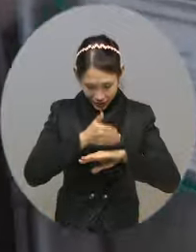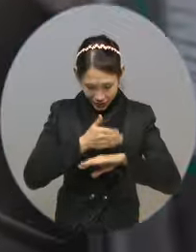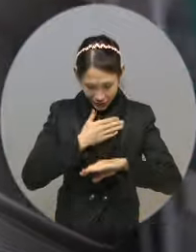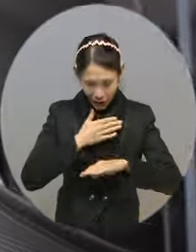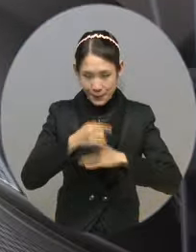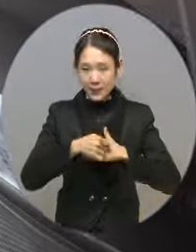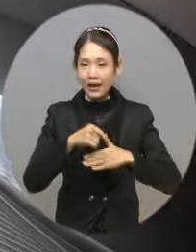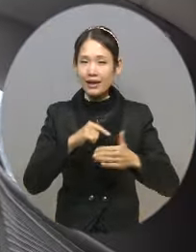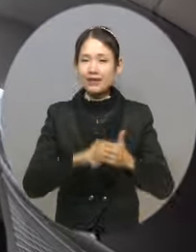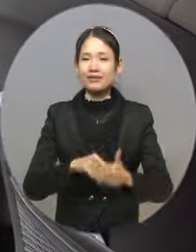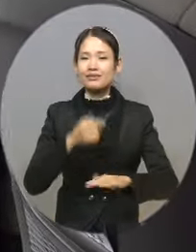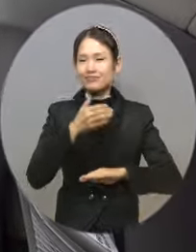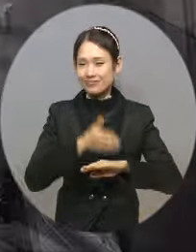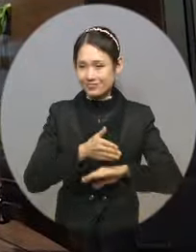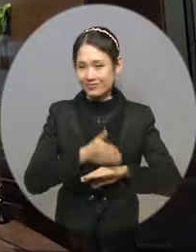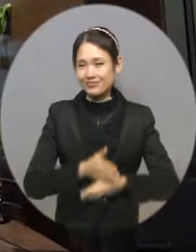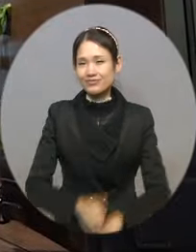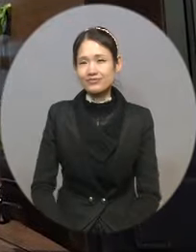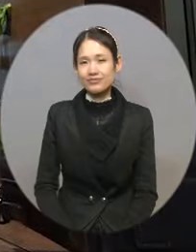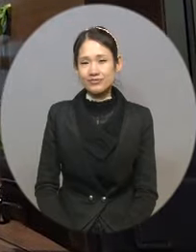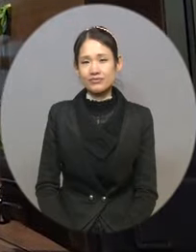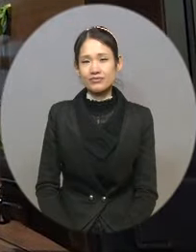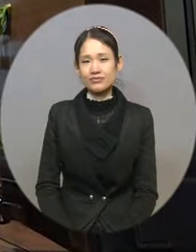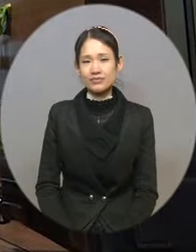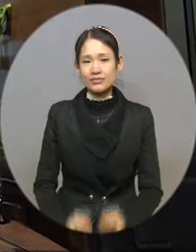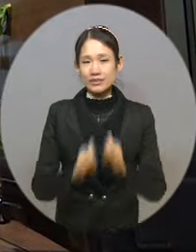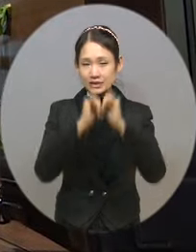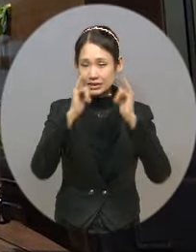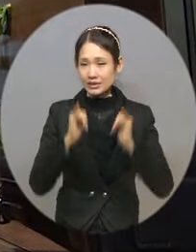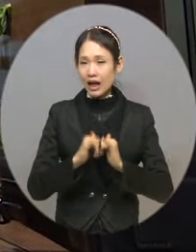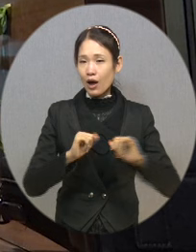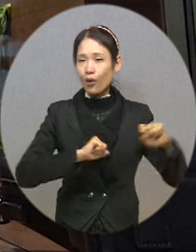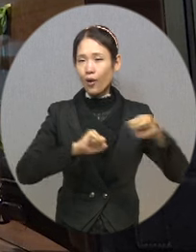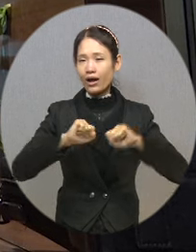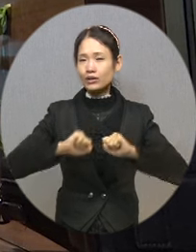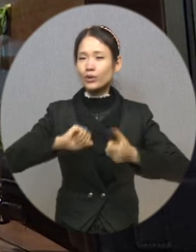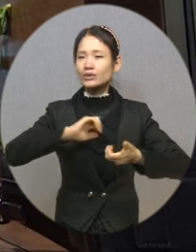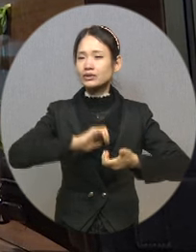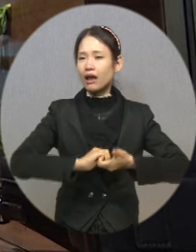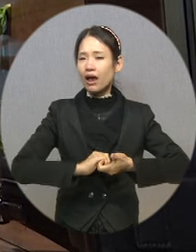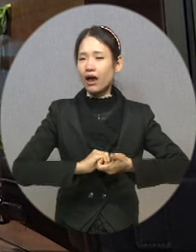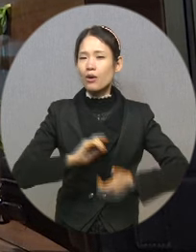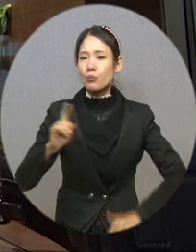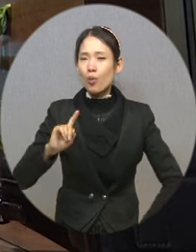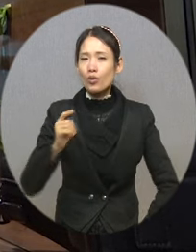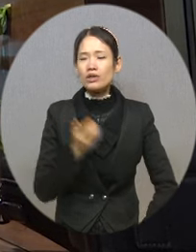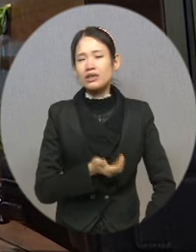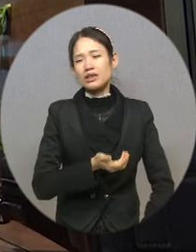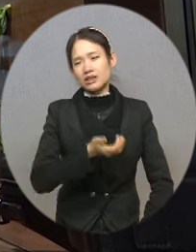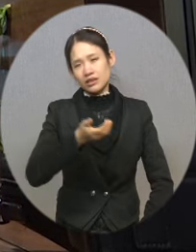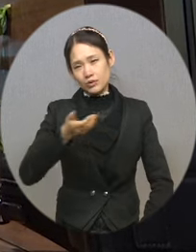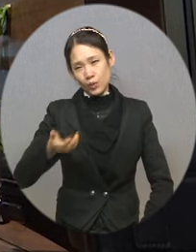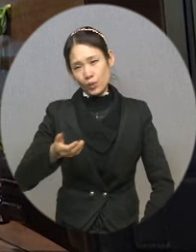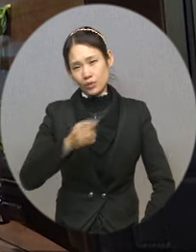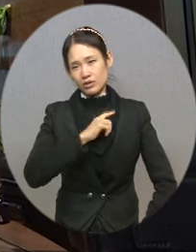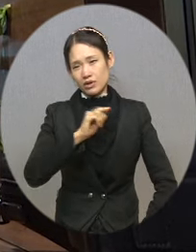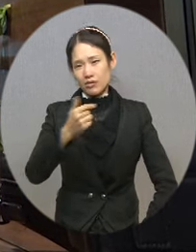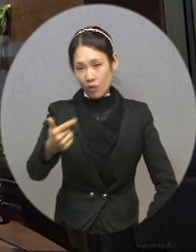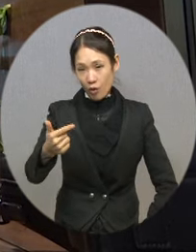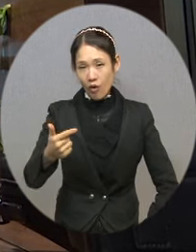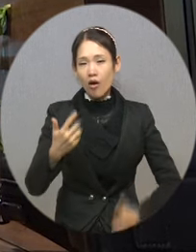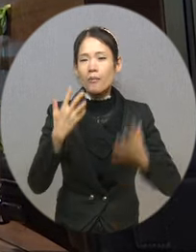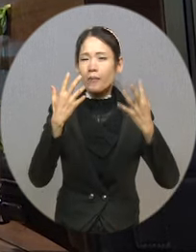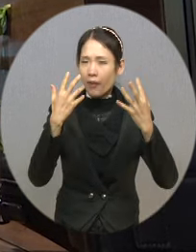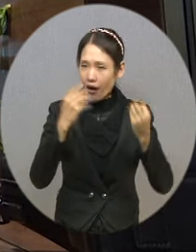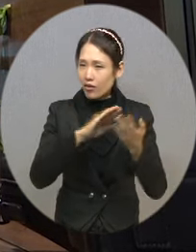네, 감사합니다. 사회활동의 제약적인 부분은 이제 이동하는 것인 것 같아요. 많이